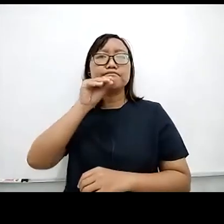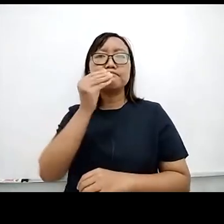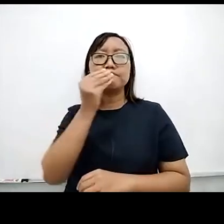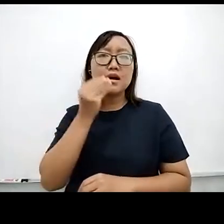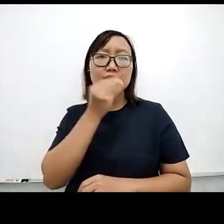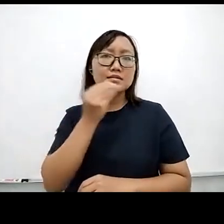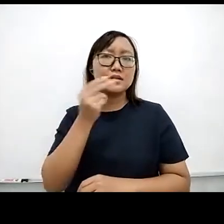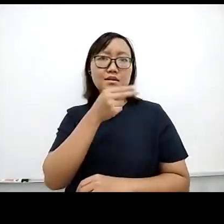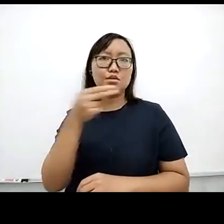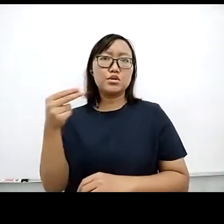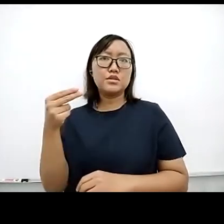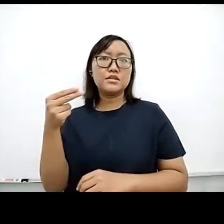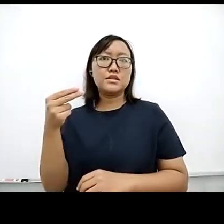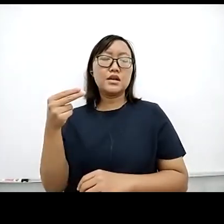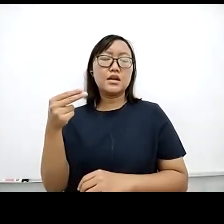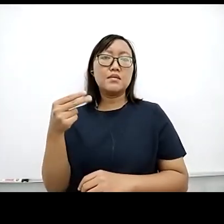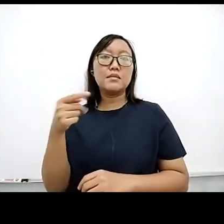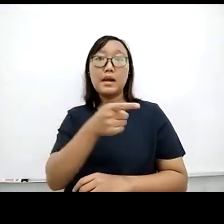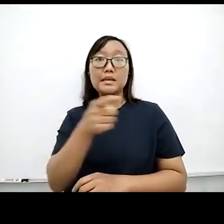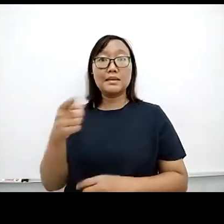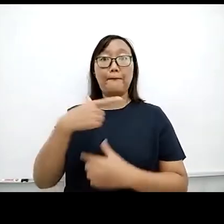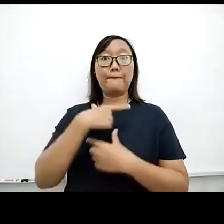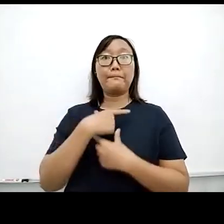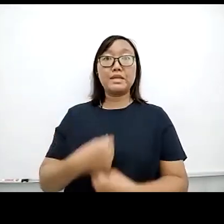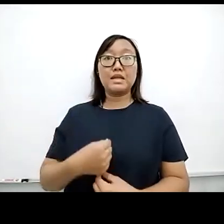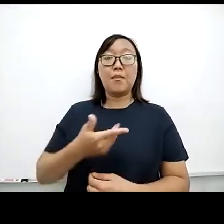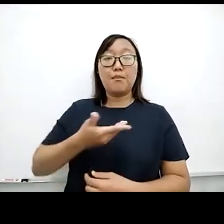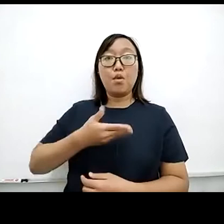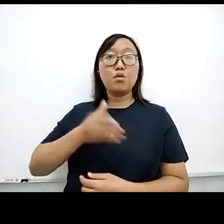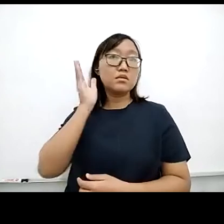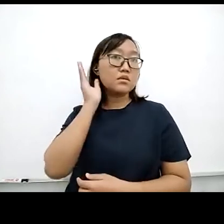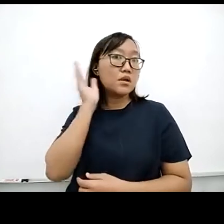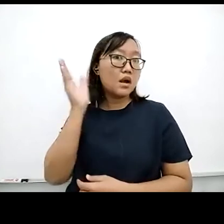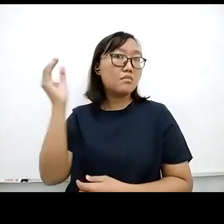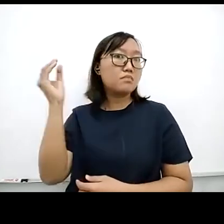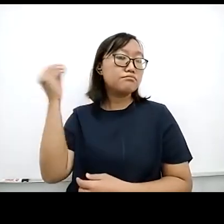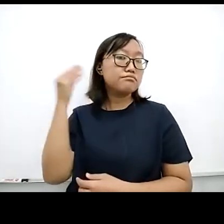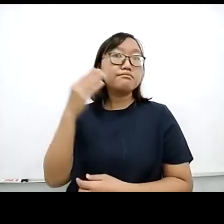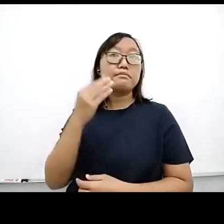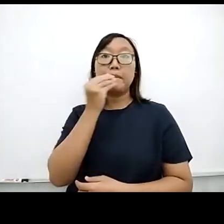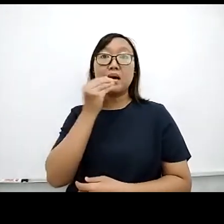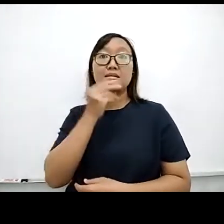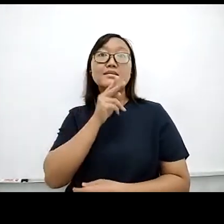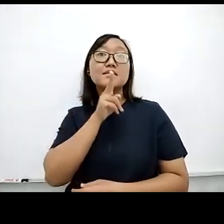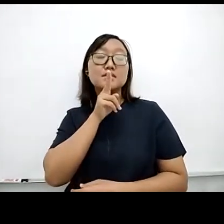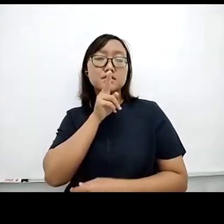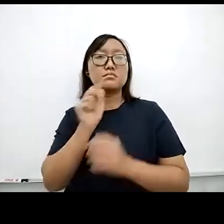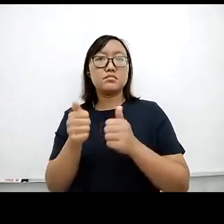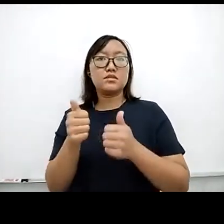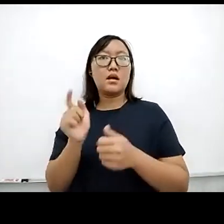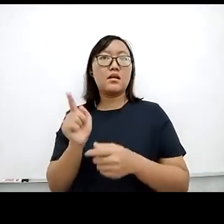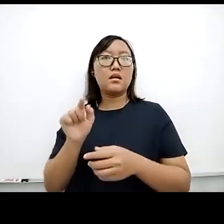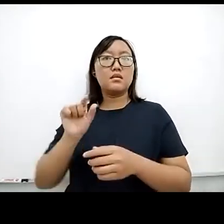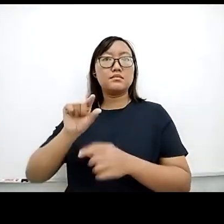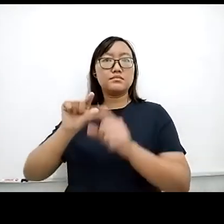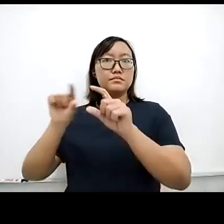fitur interpretation pada Zoom bagi peserta yang ingin mendengarkan pemaparan dalam bahasa Inggris saya akan mengulangi pesan